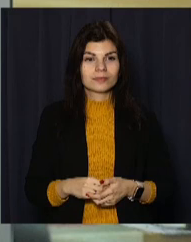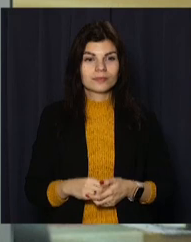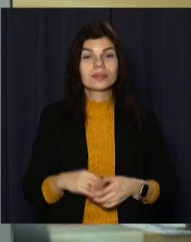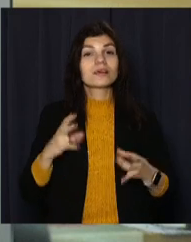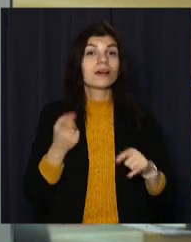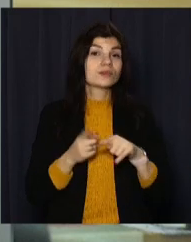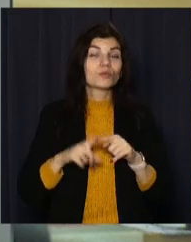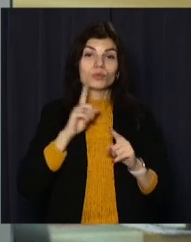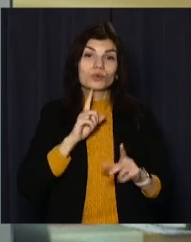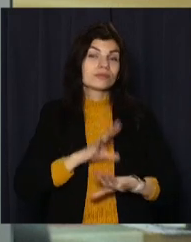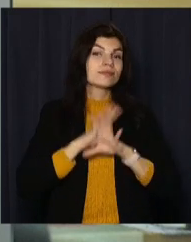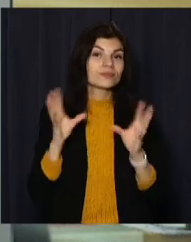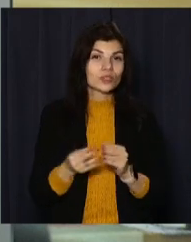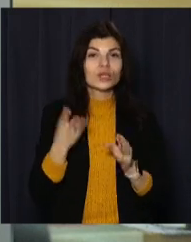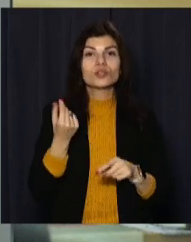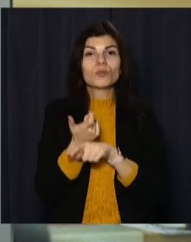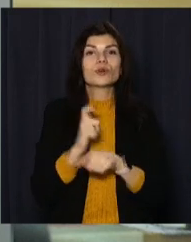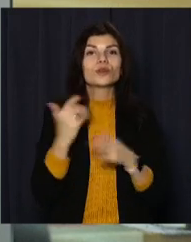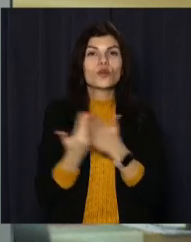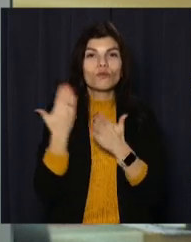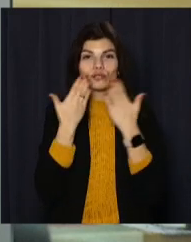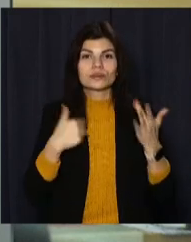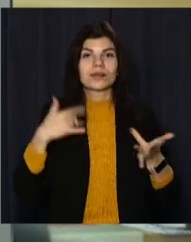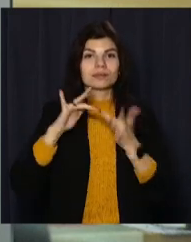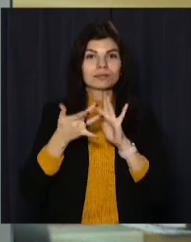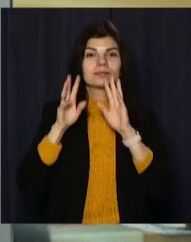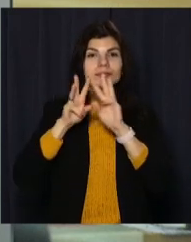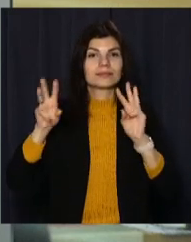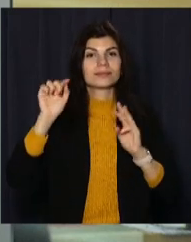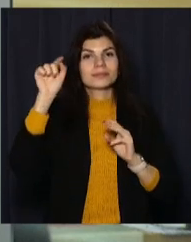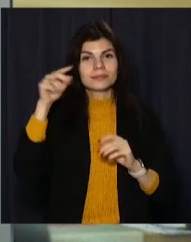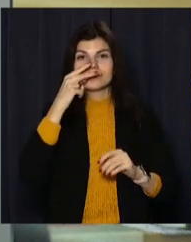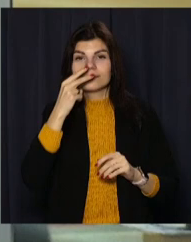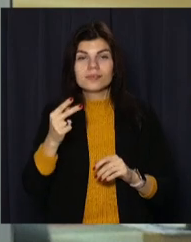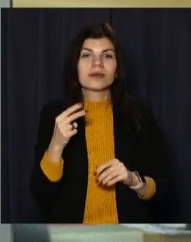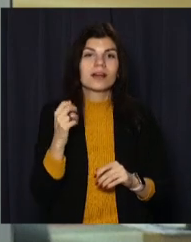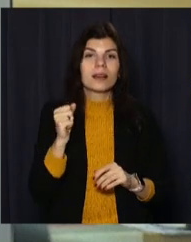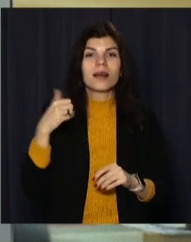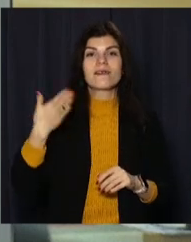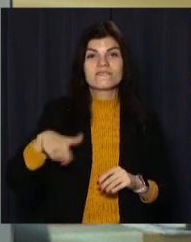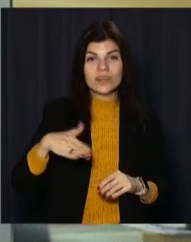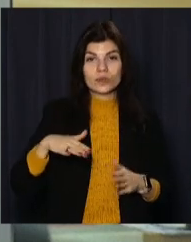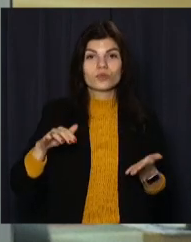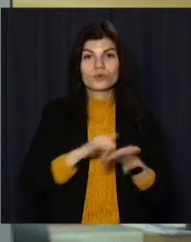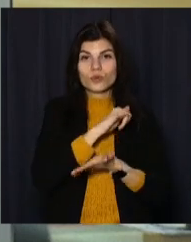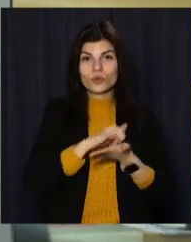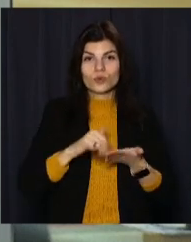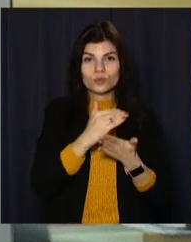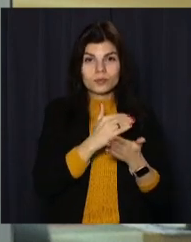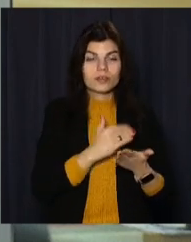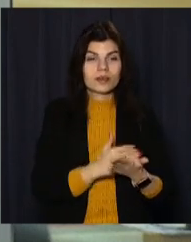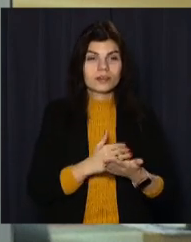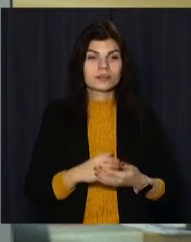На цьому в мене поки що все. Ще більше новин читайте на нашому сайті opentv.media. Сюжети переглядайте на